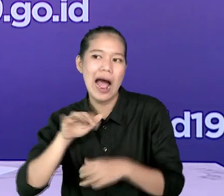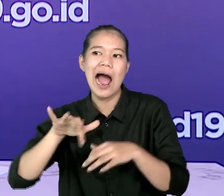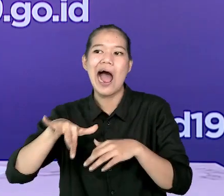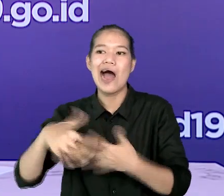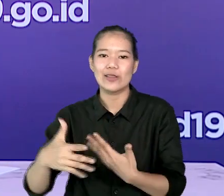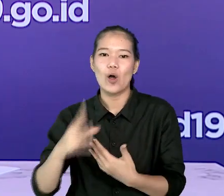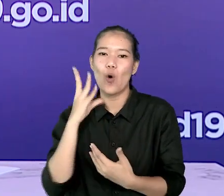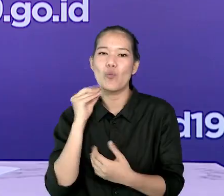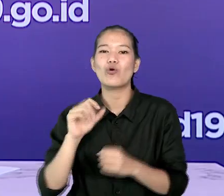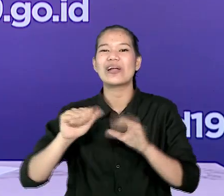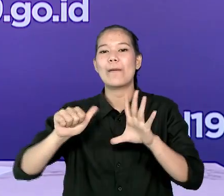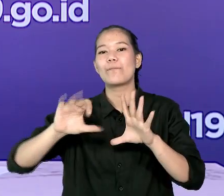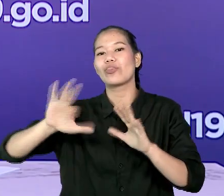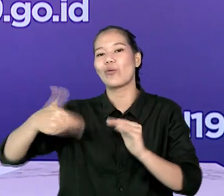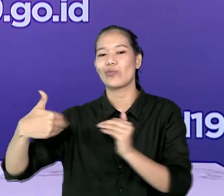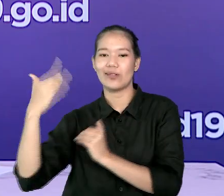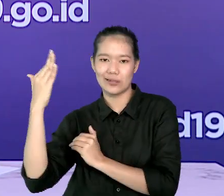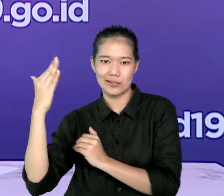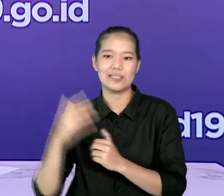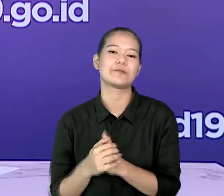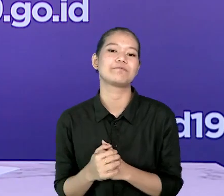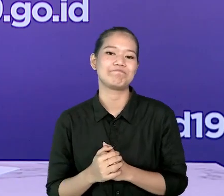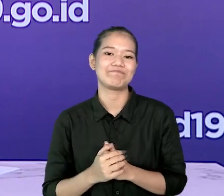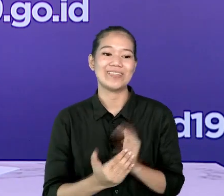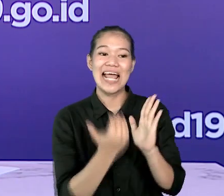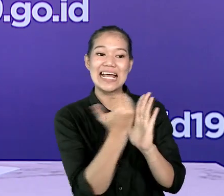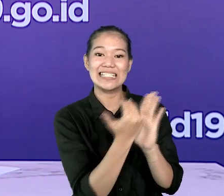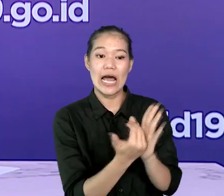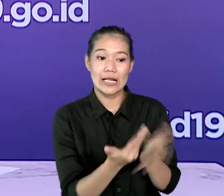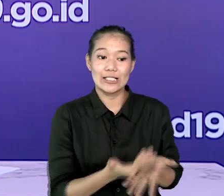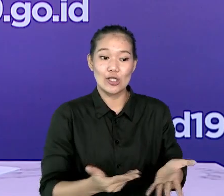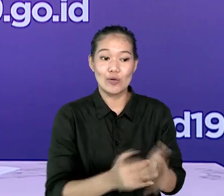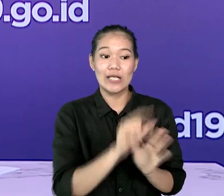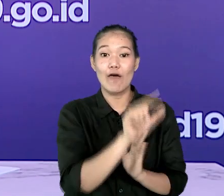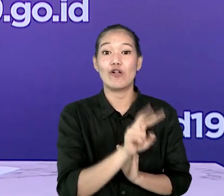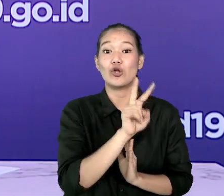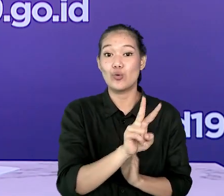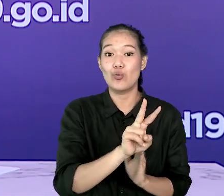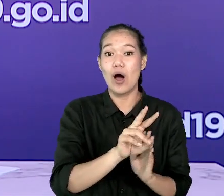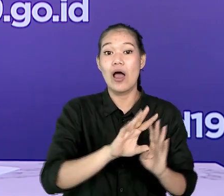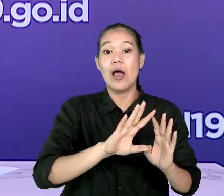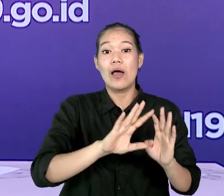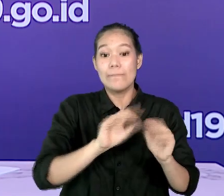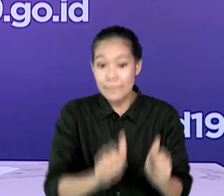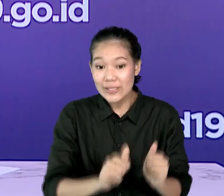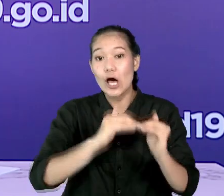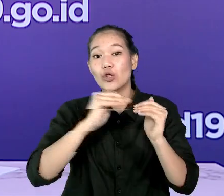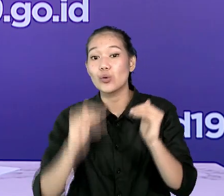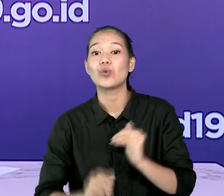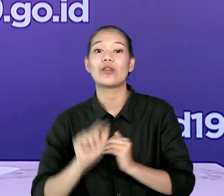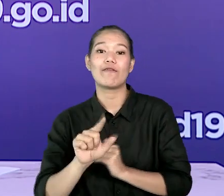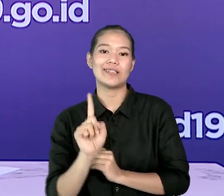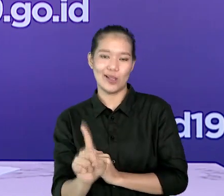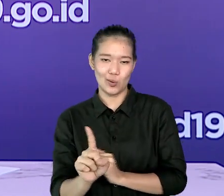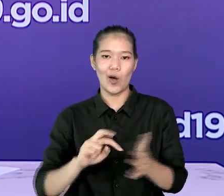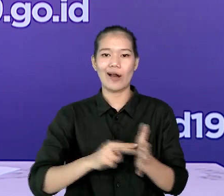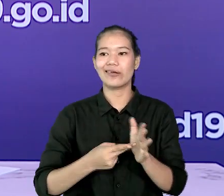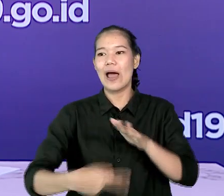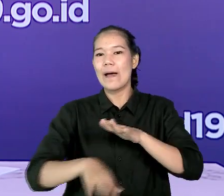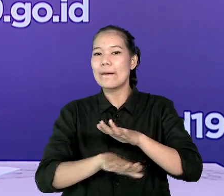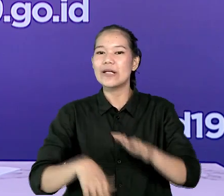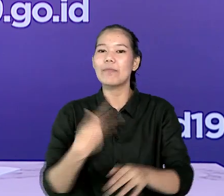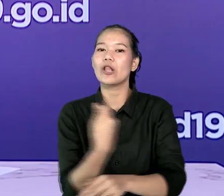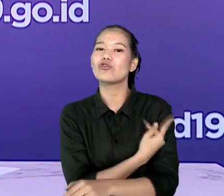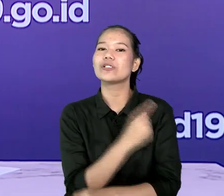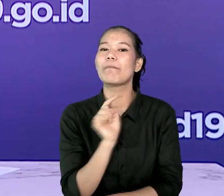dari 60 tahun. Dan syarat perubahan daerah level 2 menjadi level 1, yaitu minimal melakukan vaksinasi